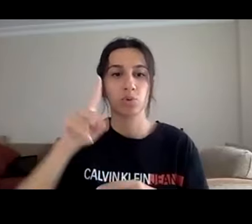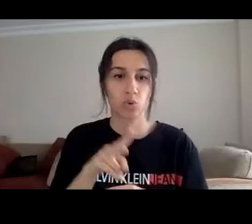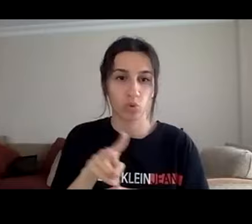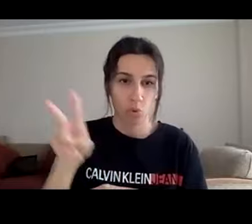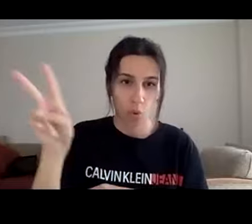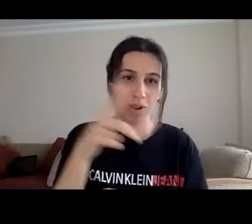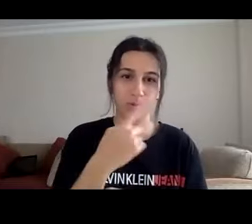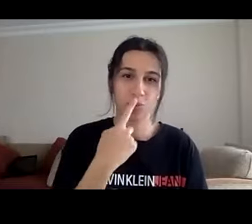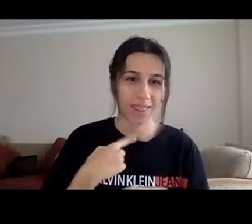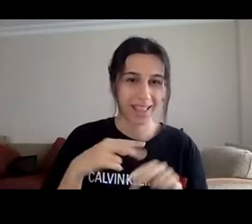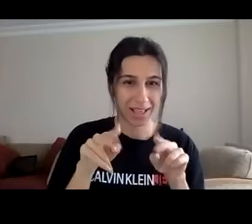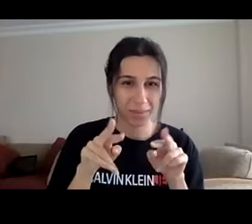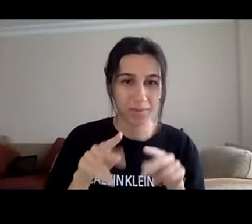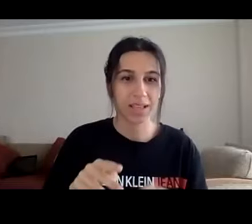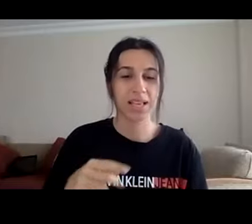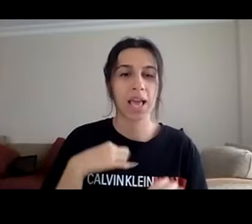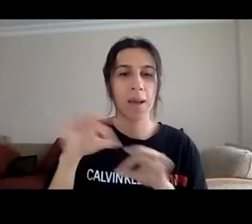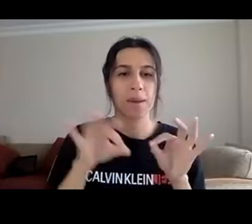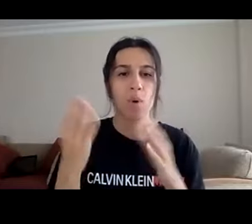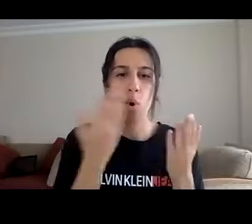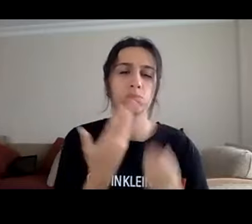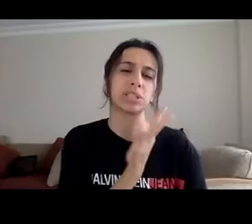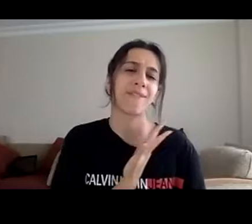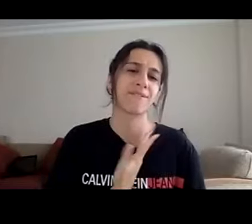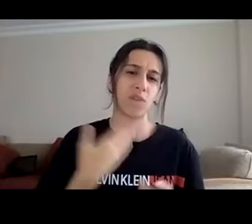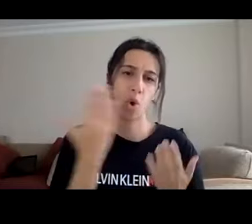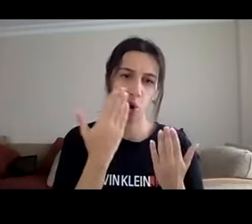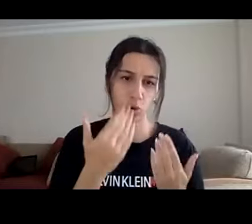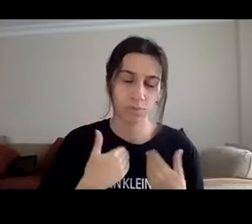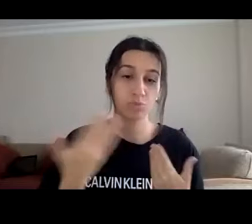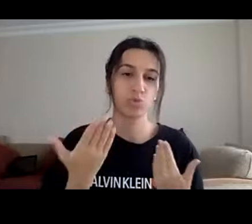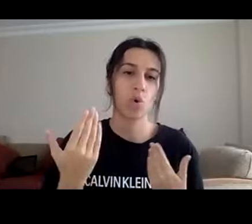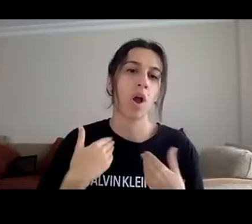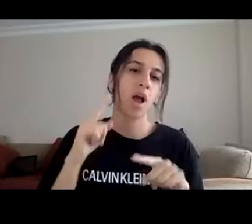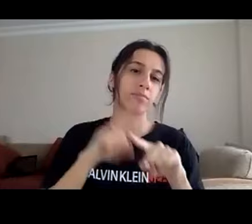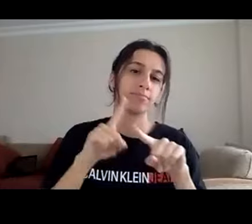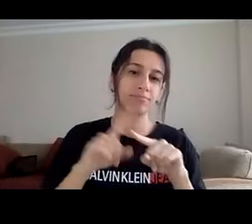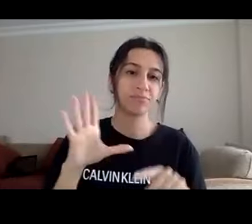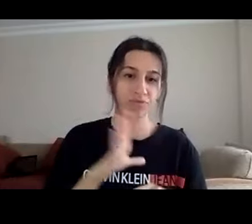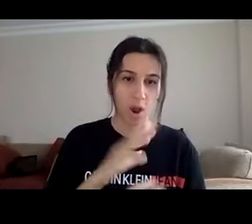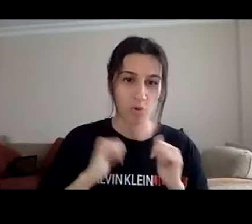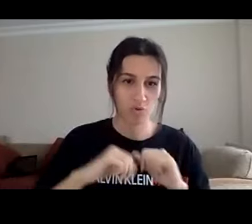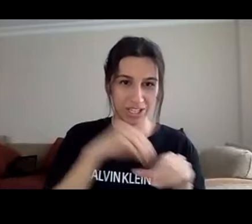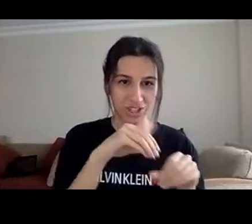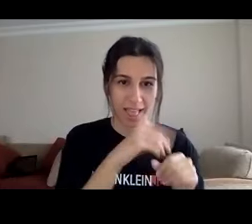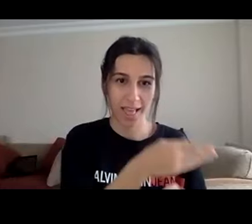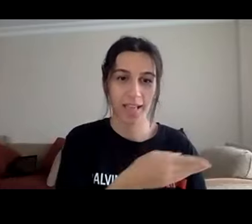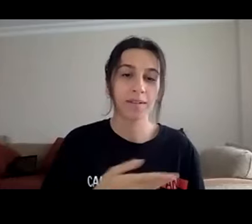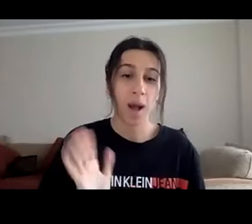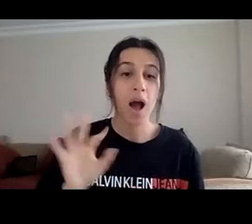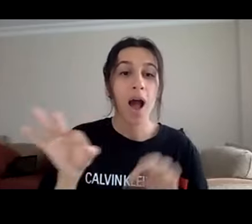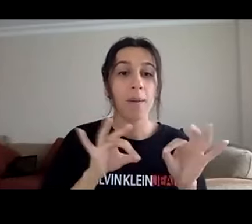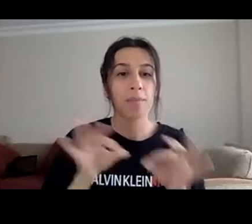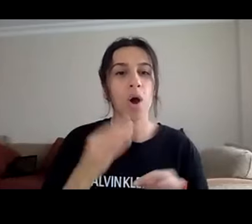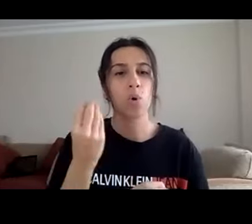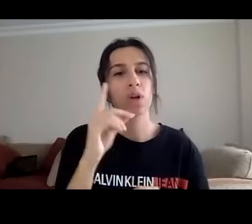tespit ettiğiniz üzere. Mimarlık okudum, severek de okudum. Bana çok şey kattığını da düşünüyorum teknik üniversitede. Ama mimarlık çok